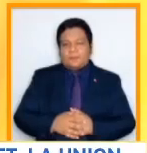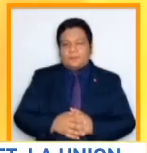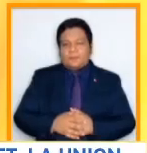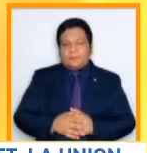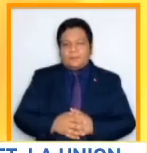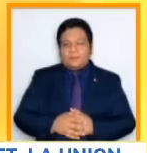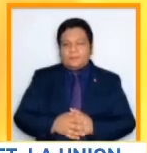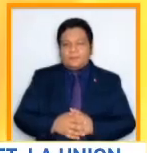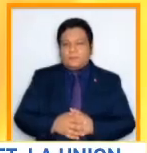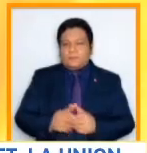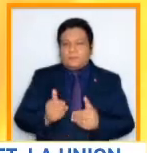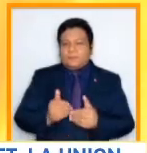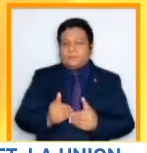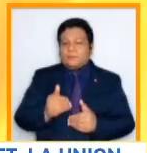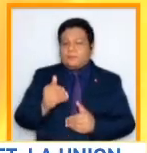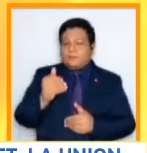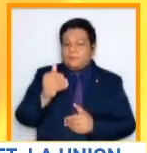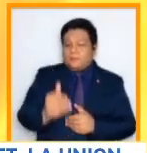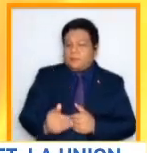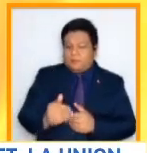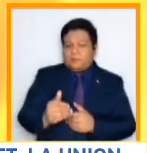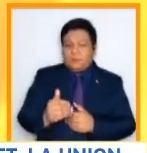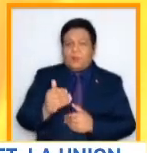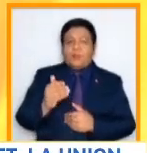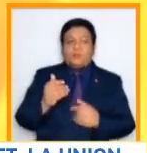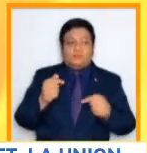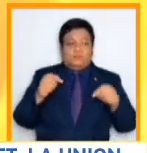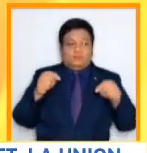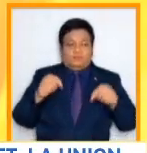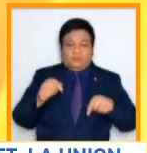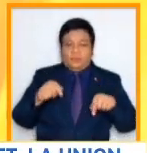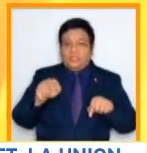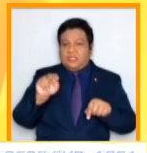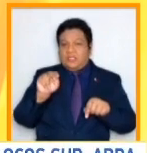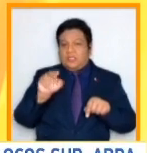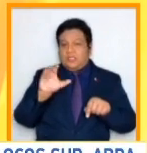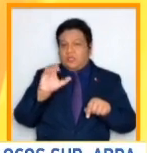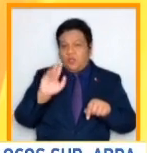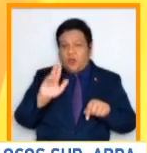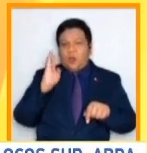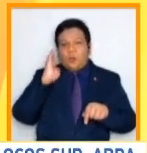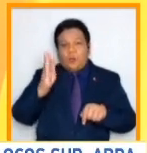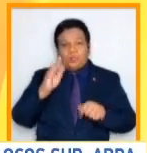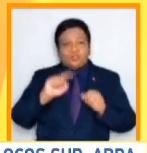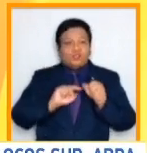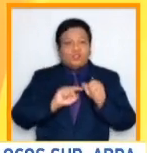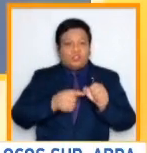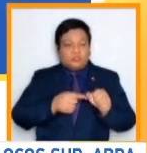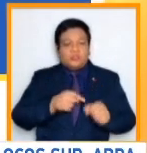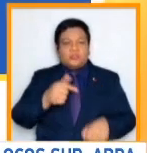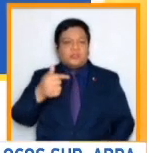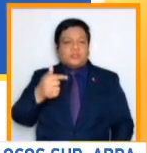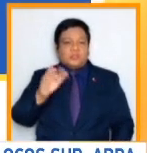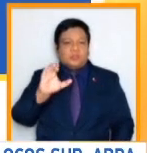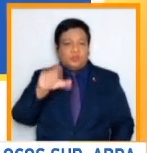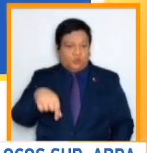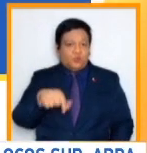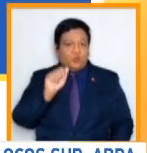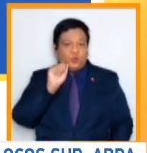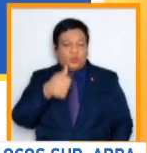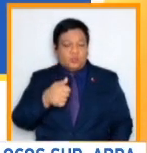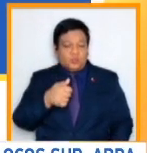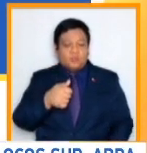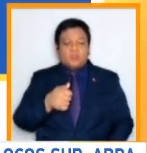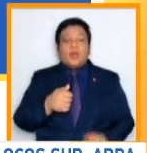Isa sa ilalim na sa mas maluwag na general community quarantine ng Metro Manila simula bukas. Bukod sa Metro Manila, nasa GCQ rin